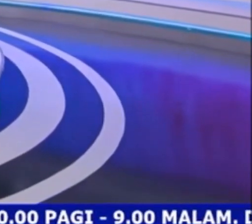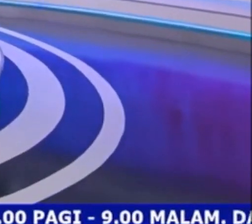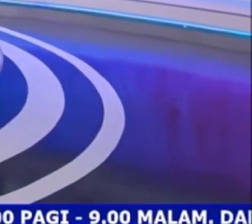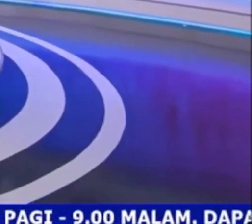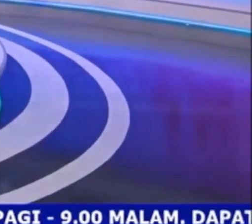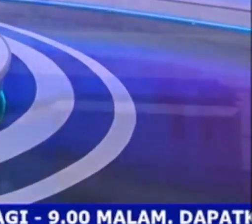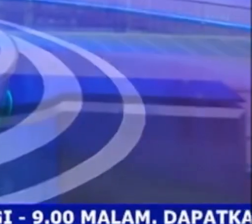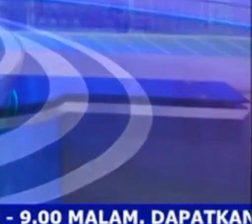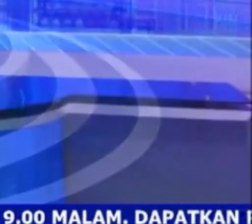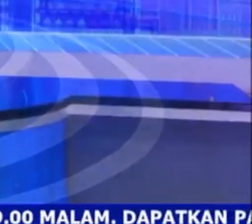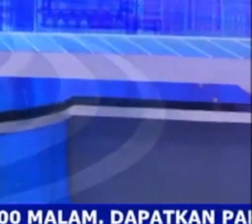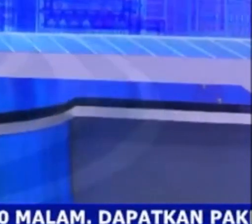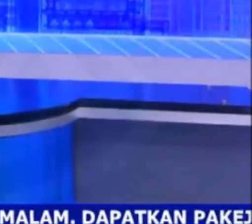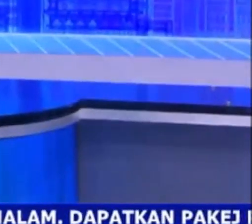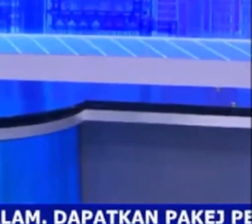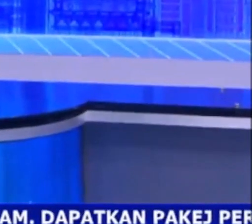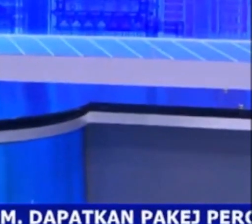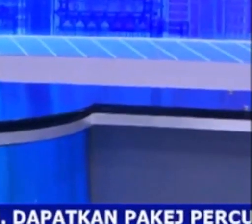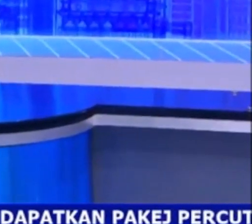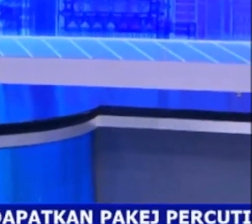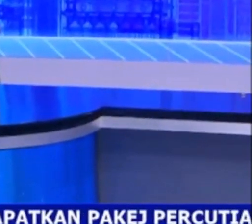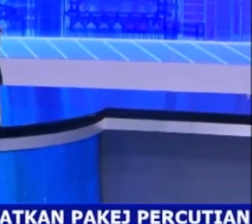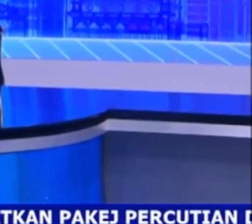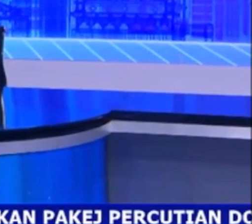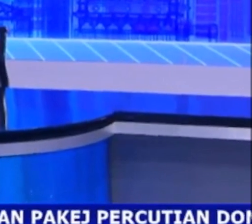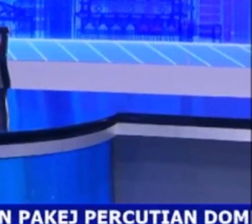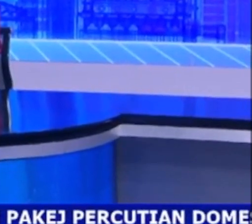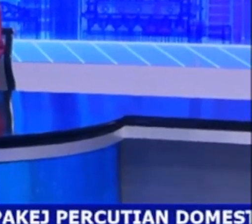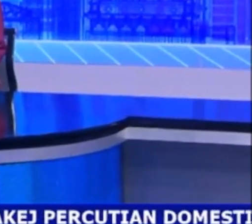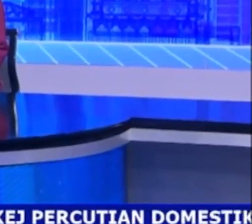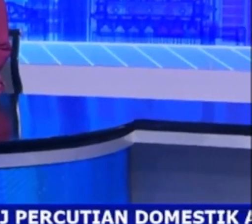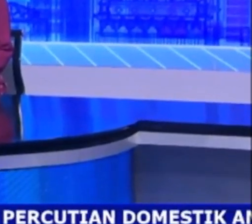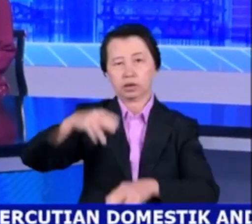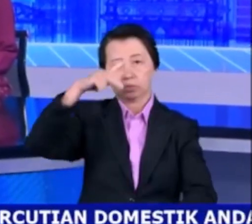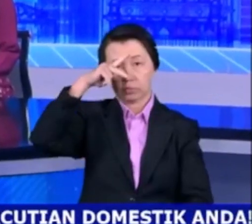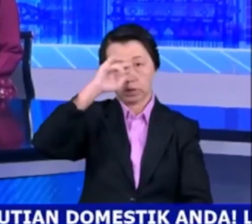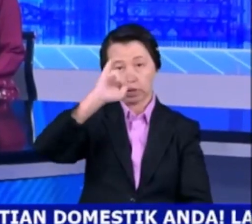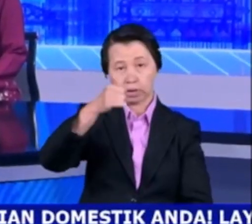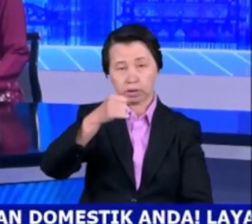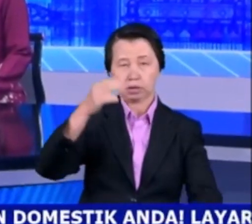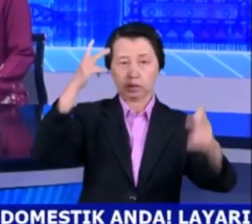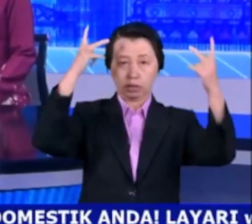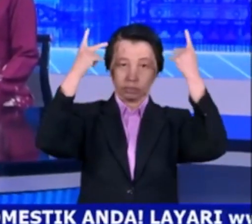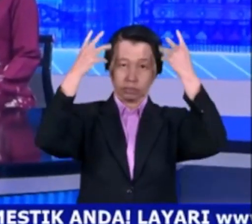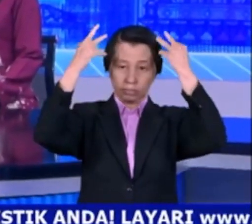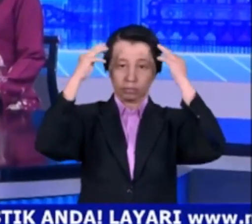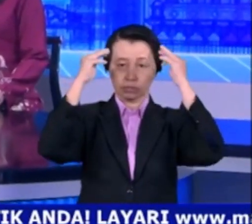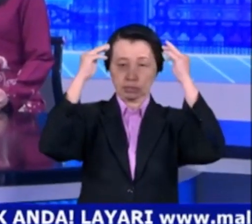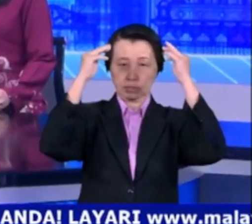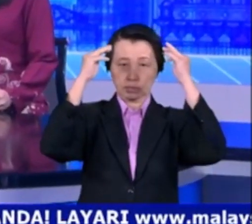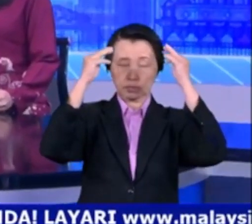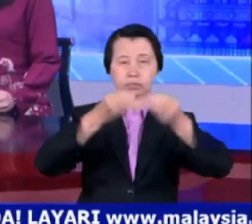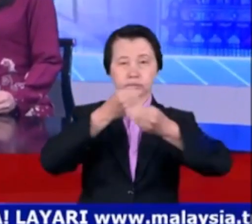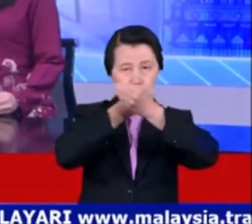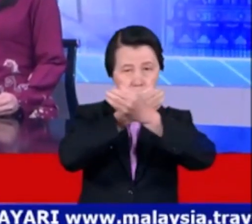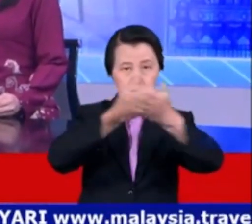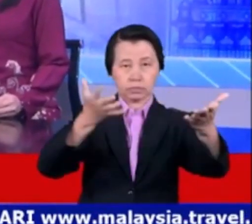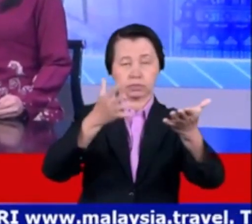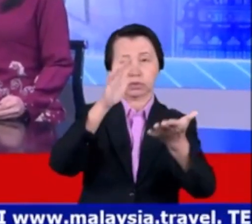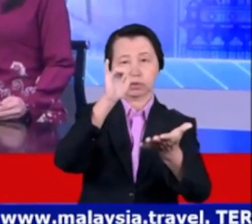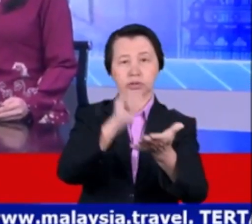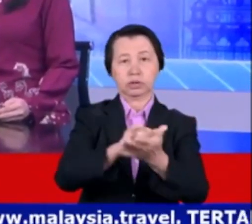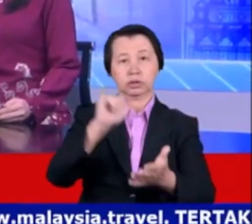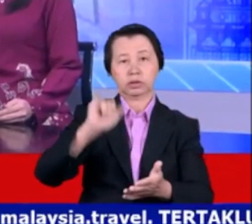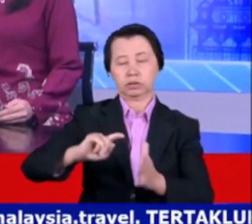Assalamualaikum, salam Malaysia Madani. Tambang percuma bagi MRT laluan Putrajaya. Perdana Menteri Datuk Seri Anwar Ibrahim mengumumkan perkara